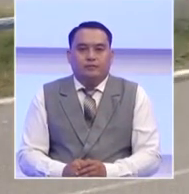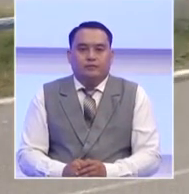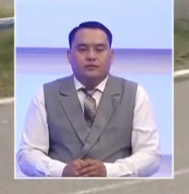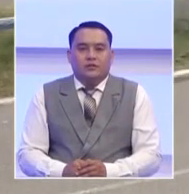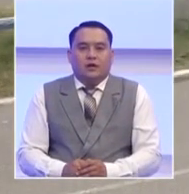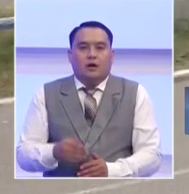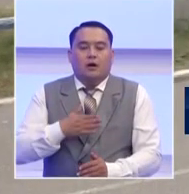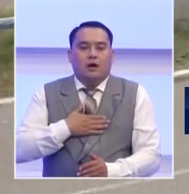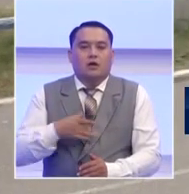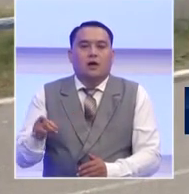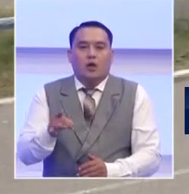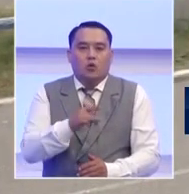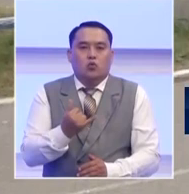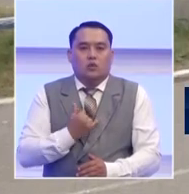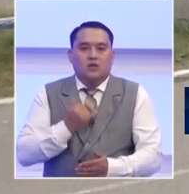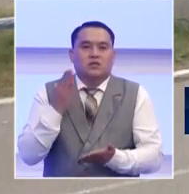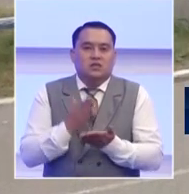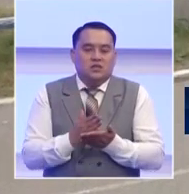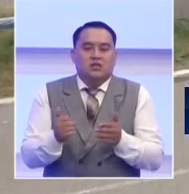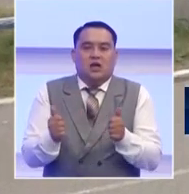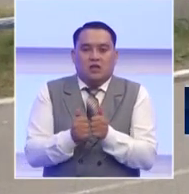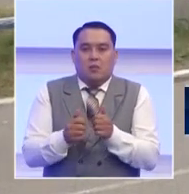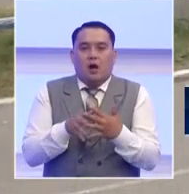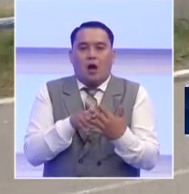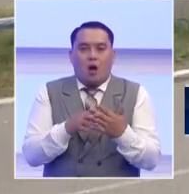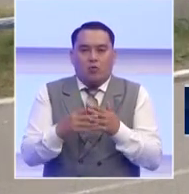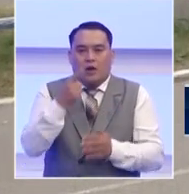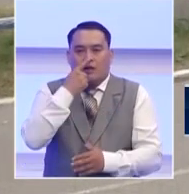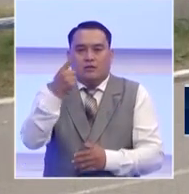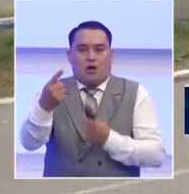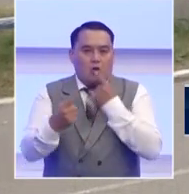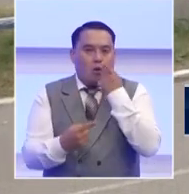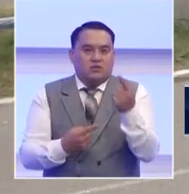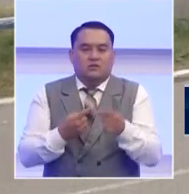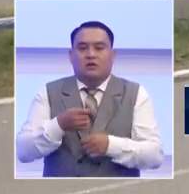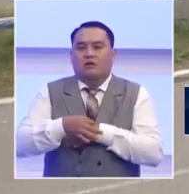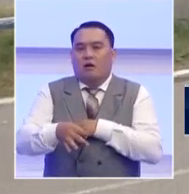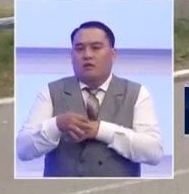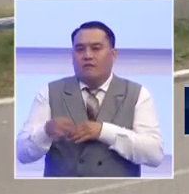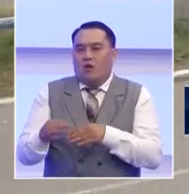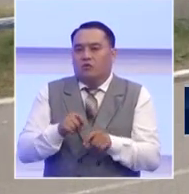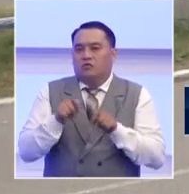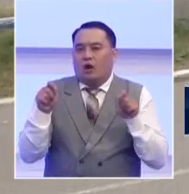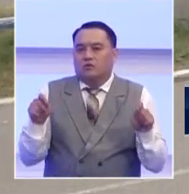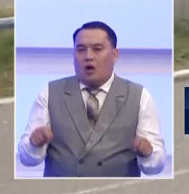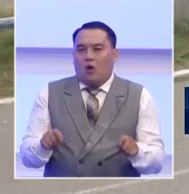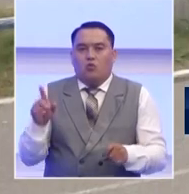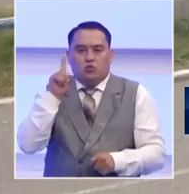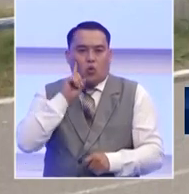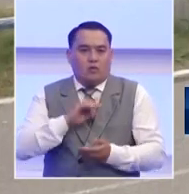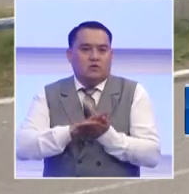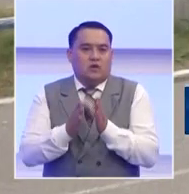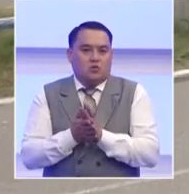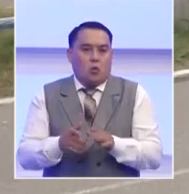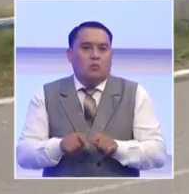Так как это район, естественно, есть и аулы. Но несмотря на отдаленность населенных пунктов от районного центра, мы стараемся создать для школьников все комфортные